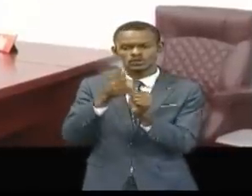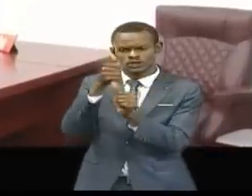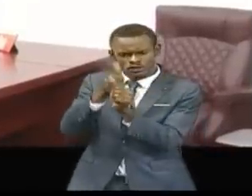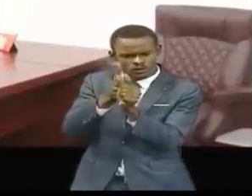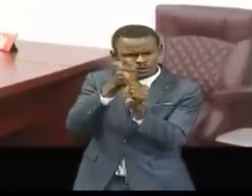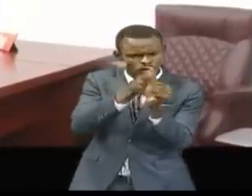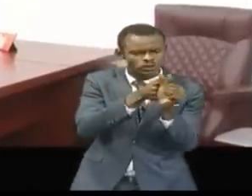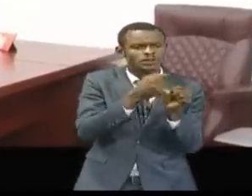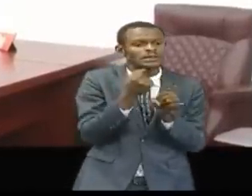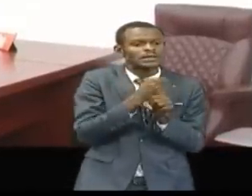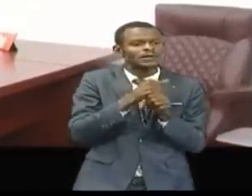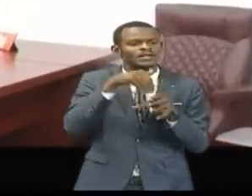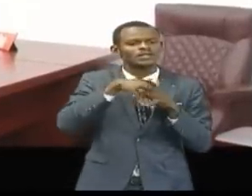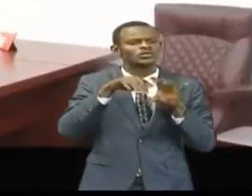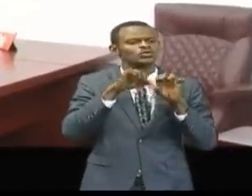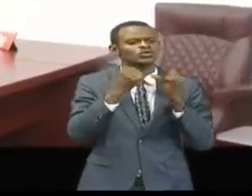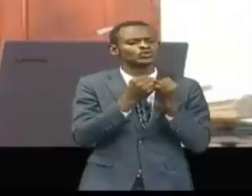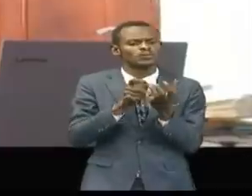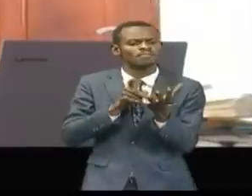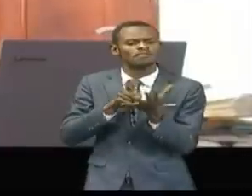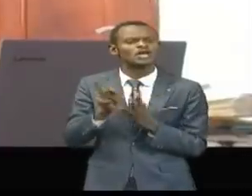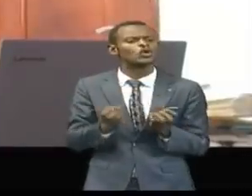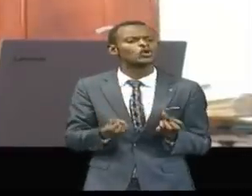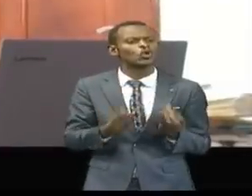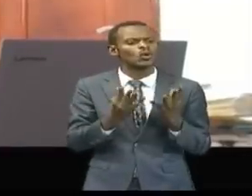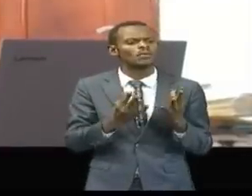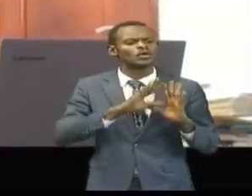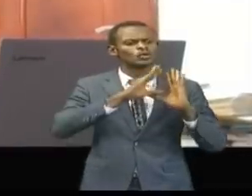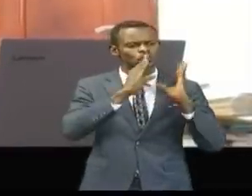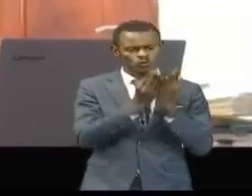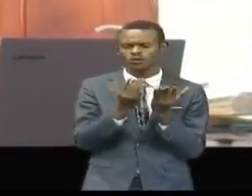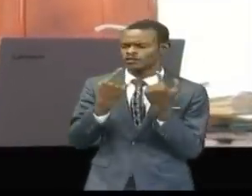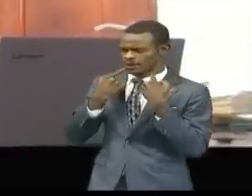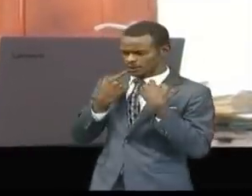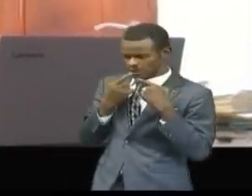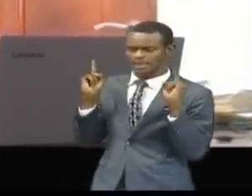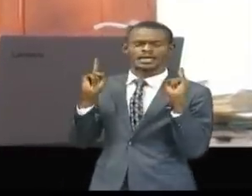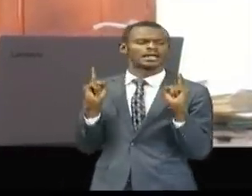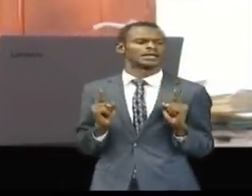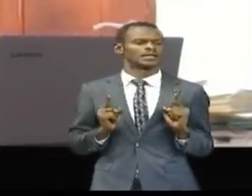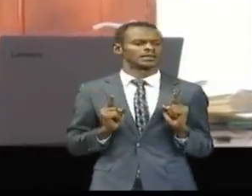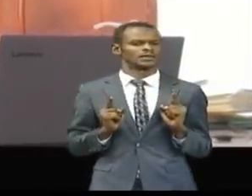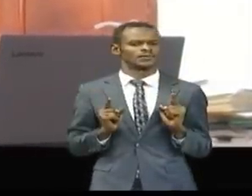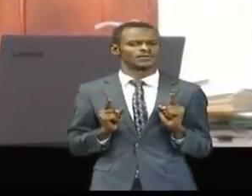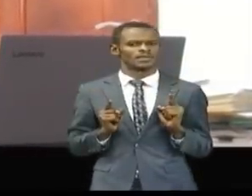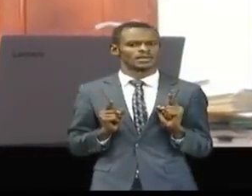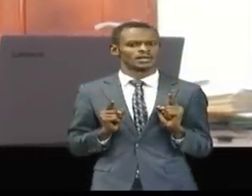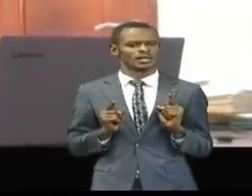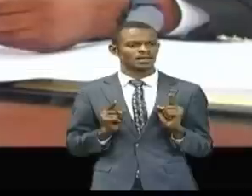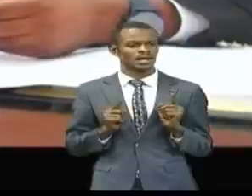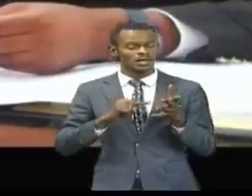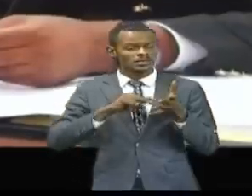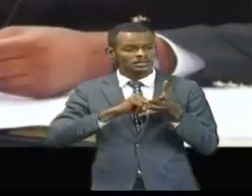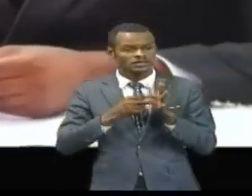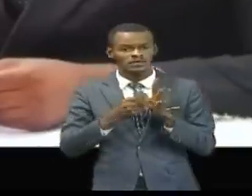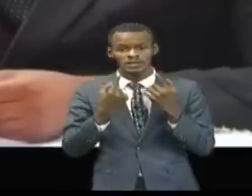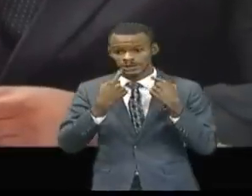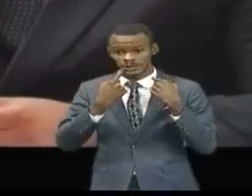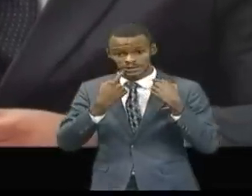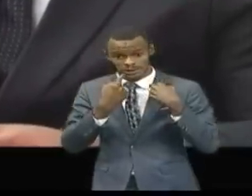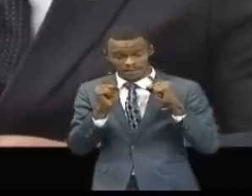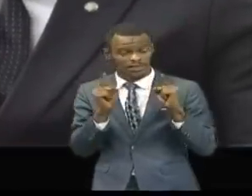capitaux mobiliers et des plus-values réalisées. La déclaration du prélèvement sur